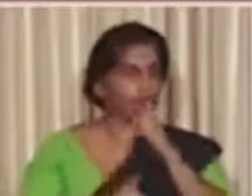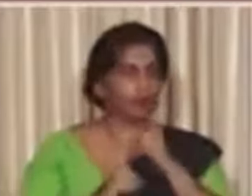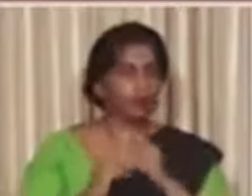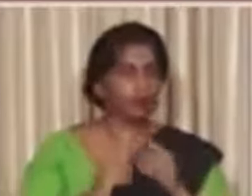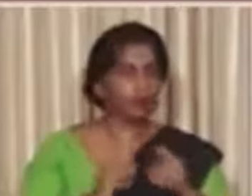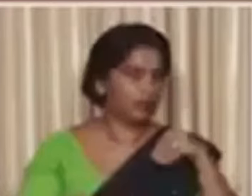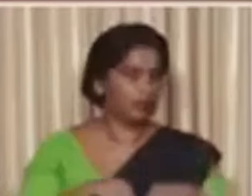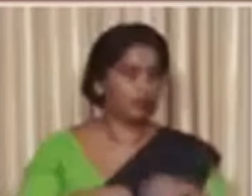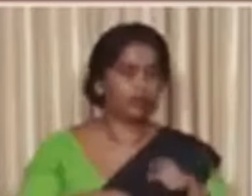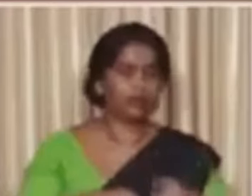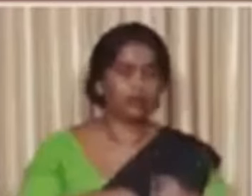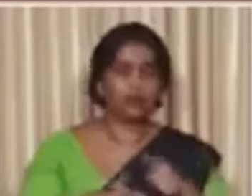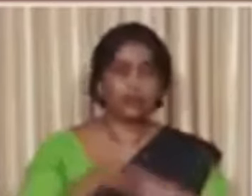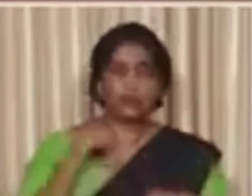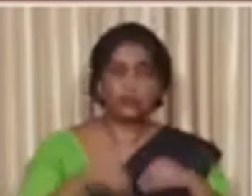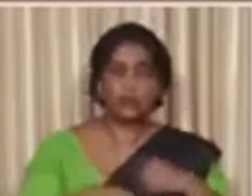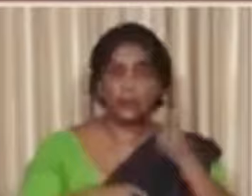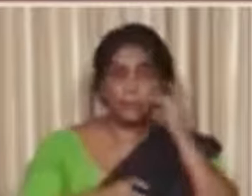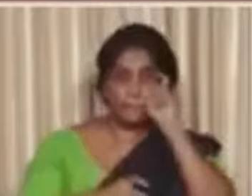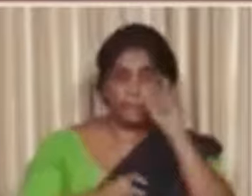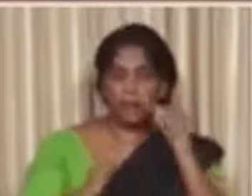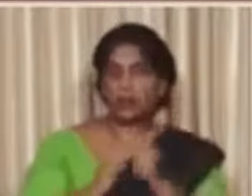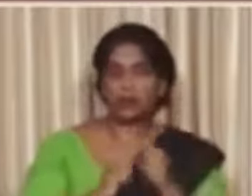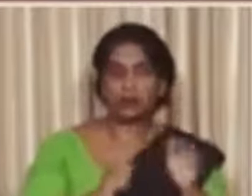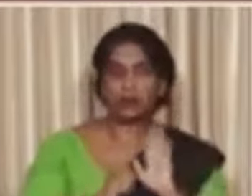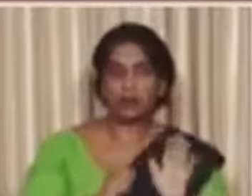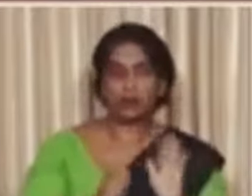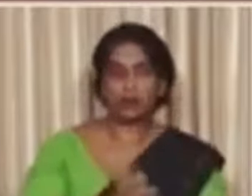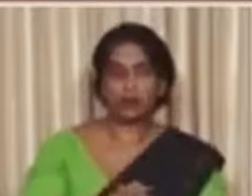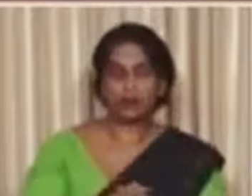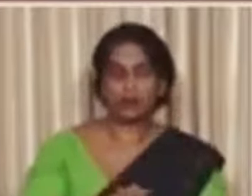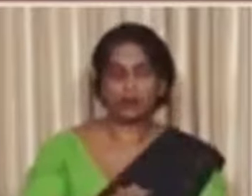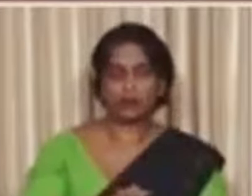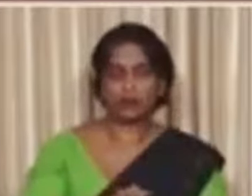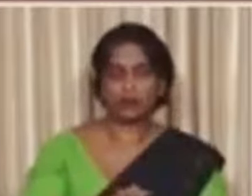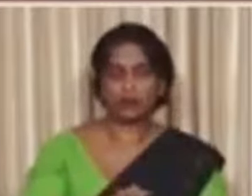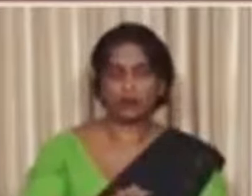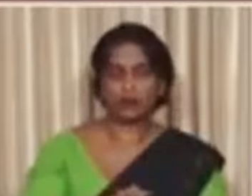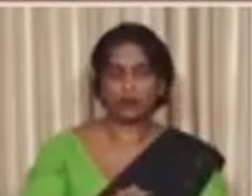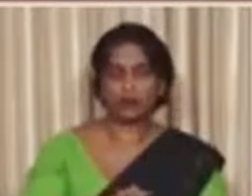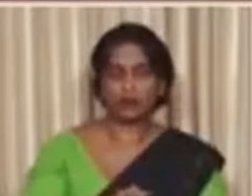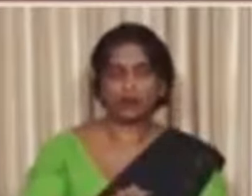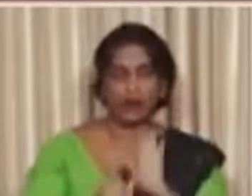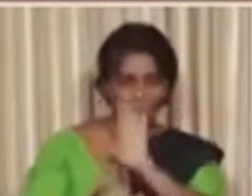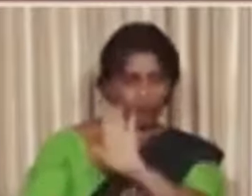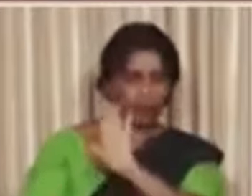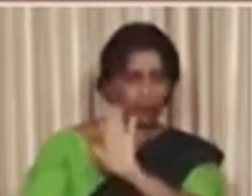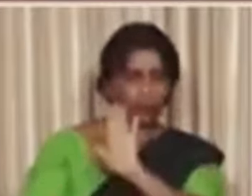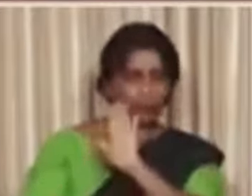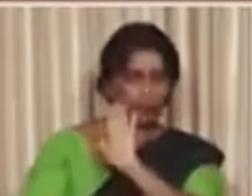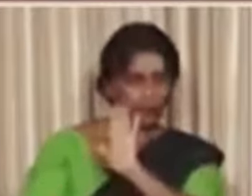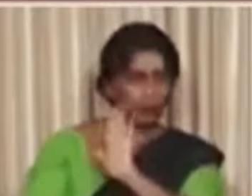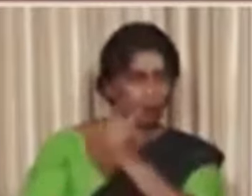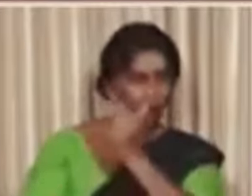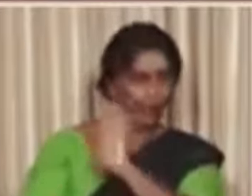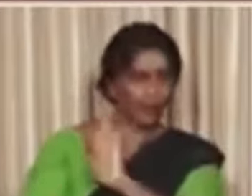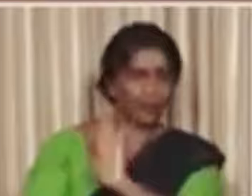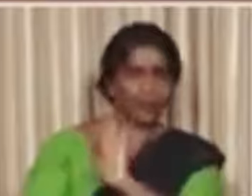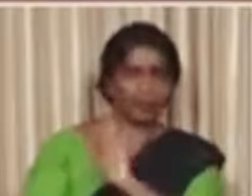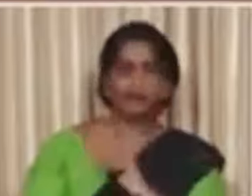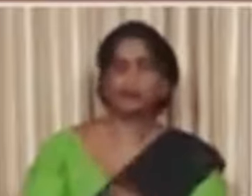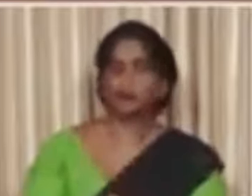කරන්නේ මේ දේශපාලනයේ ඡන්ද බලාගෙන කළ යුතු දේවල් නෙමෙයි මෙව්වා. නෑ නෑ ඉන්න මං කතා කරලා පොඩක් ඉන්නකෝ ආදිලා කරනවා